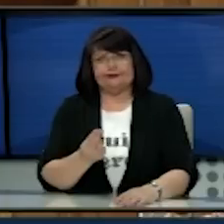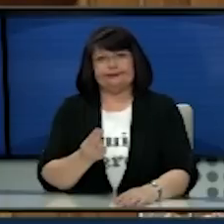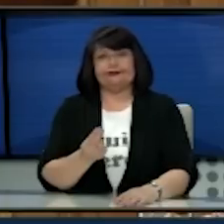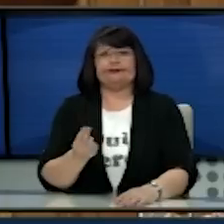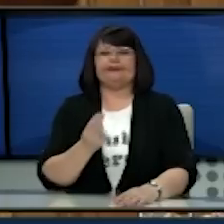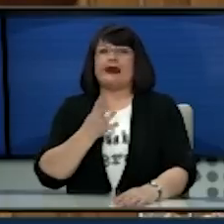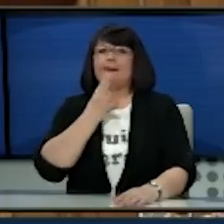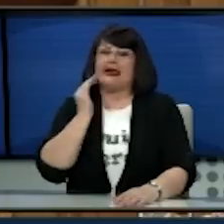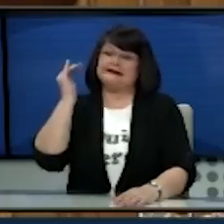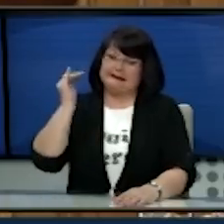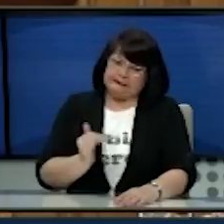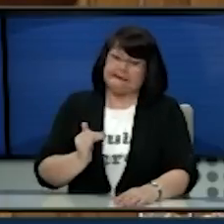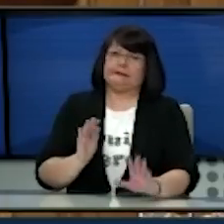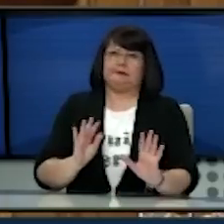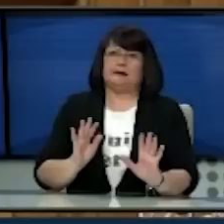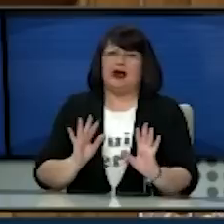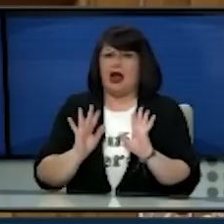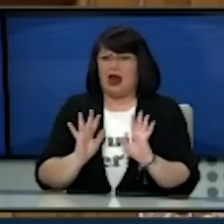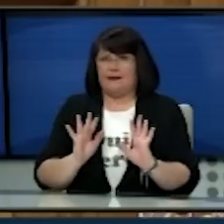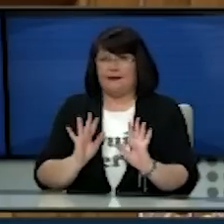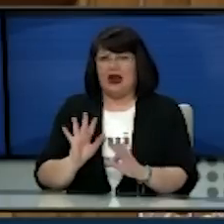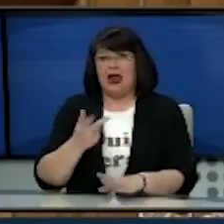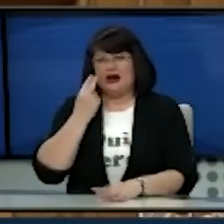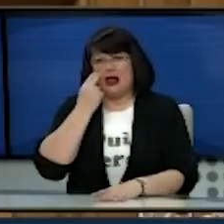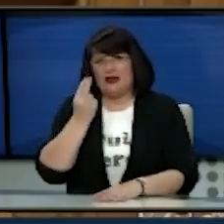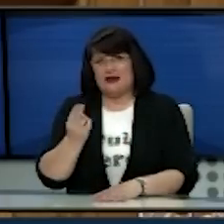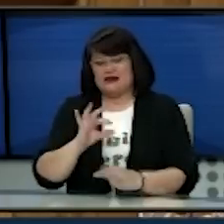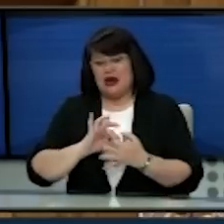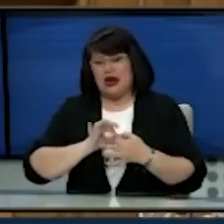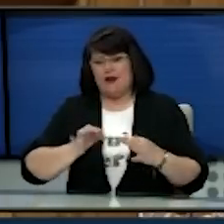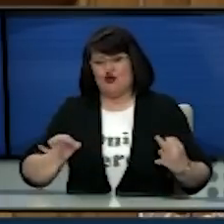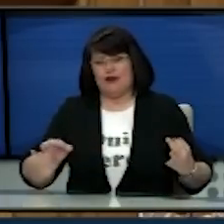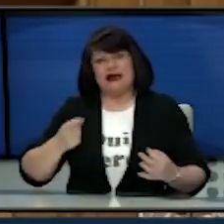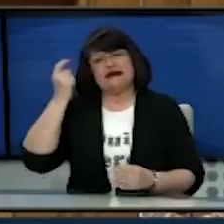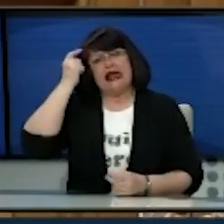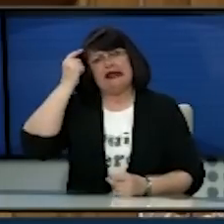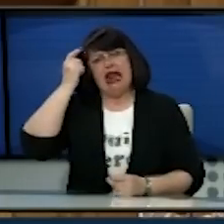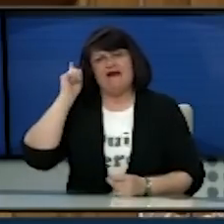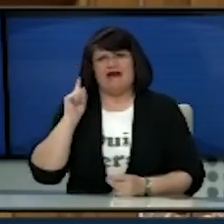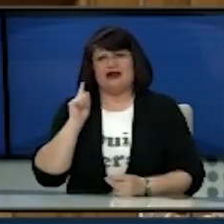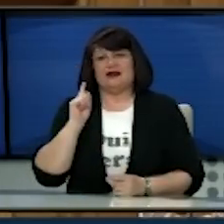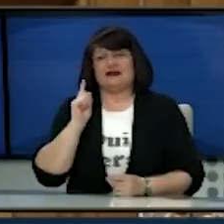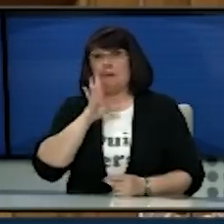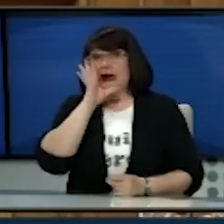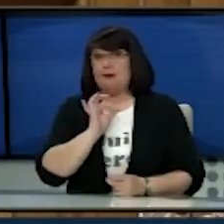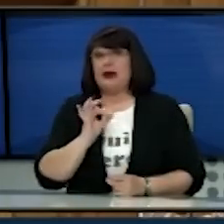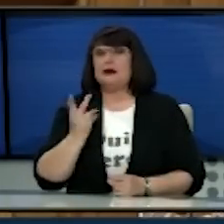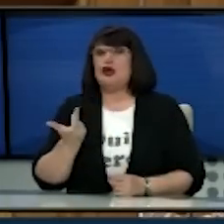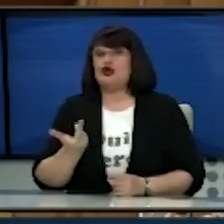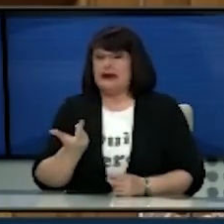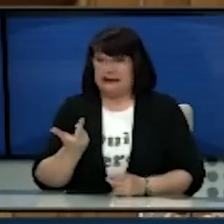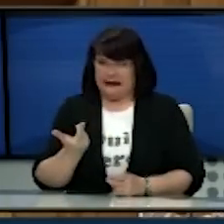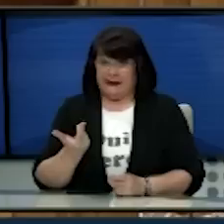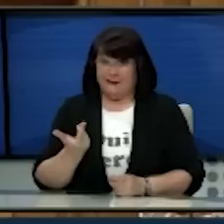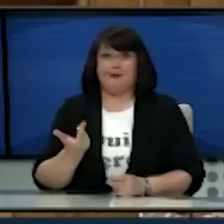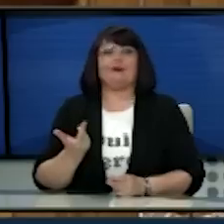ουσιαστική μείωση. Όμως, αν δει κανείς τις λεπτομέρειες, θα καταλάβει. Η ουσία είναι ότι οι